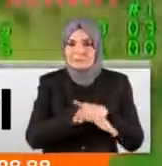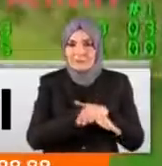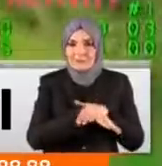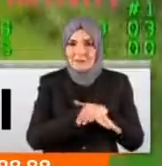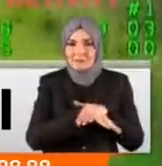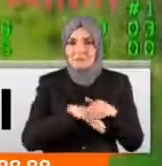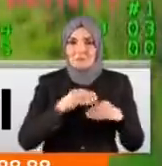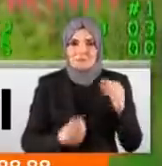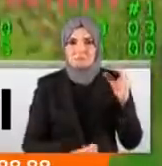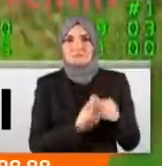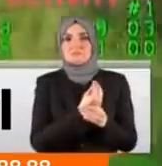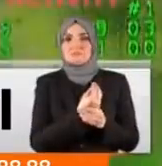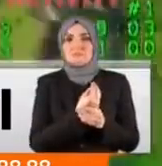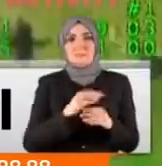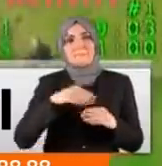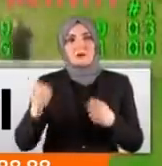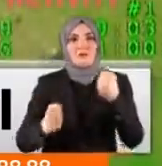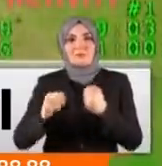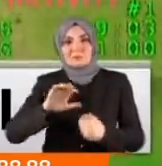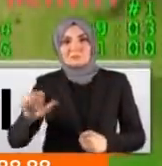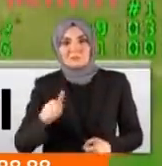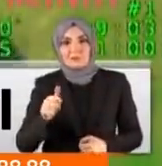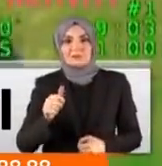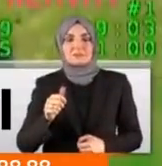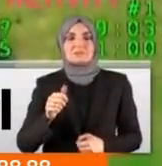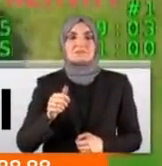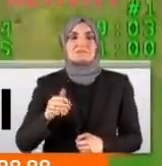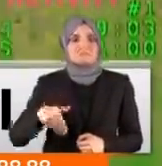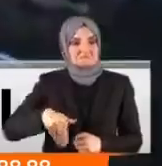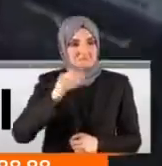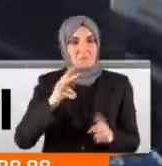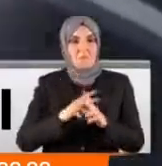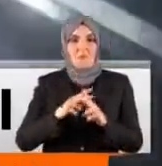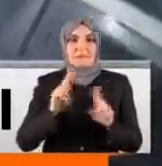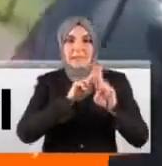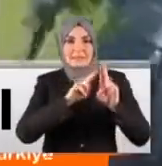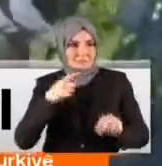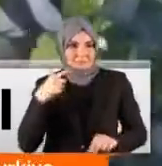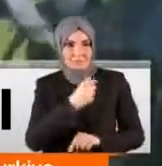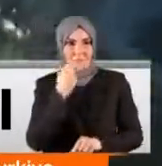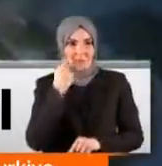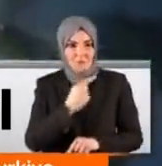araca bindi polis elektro şok tabancasıyla onu vursada Kasabası kaçmayı başardık